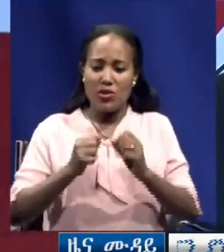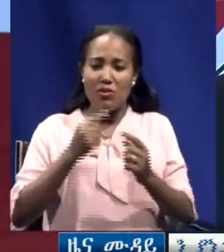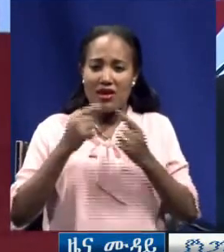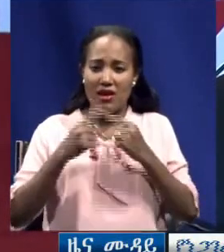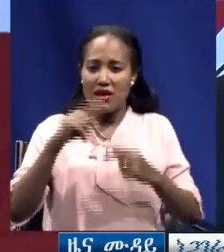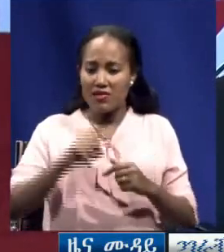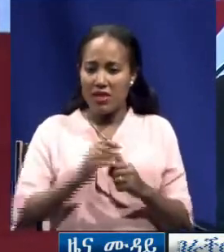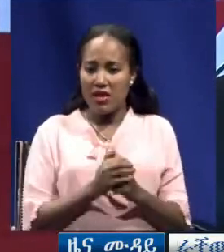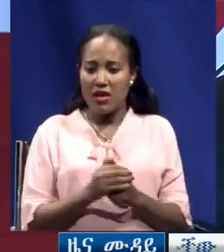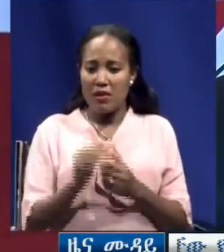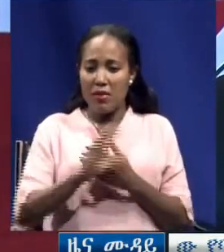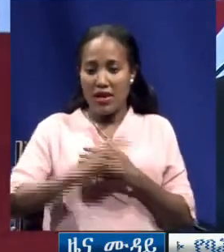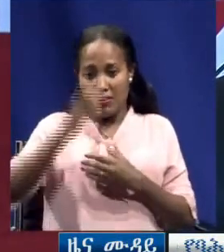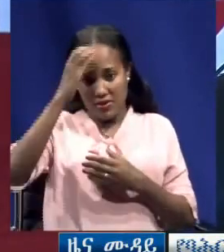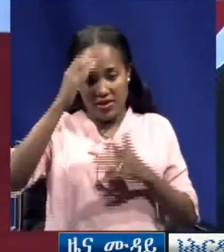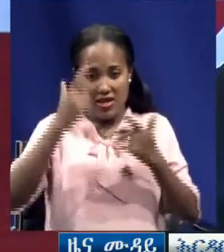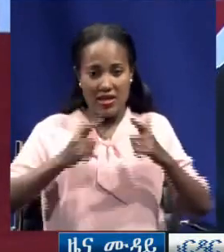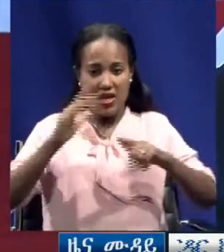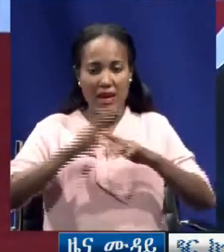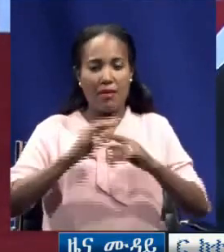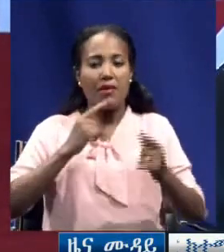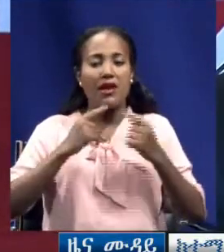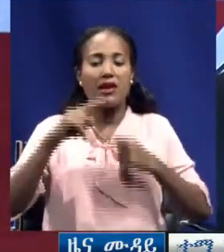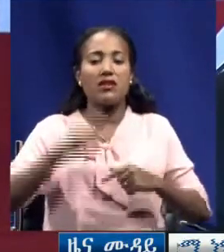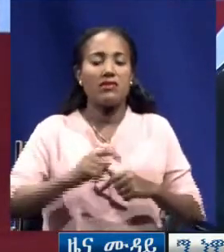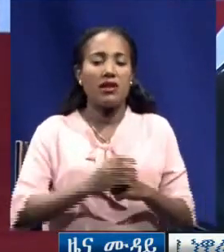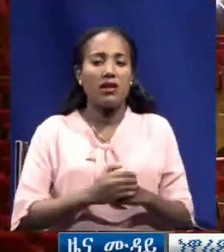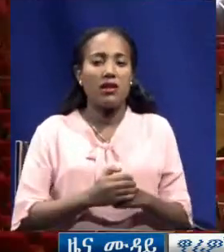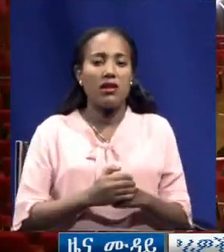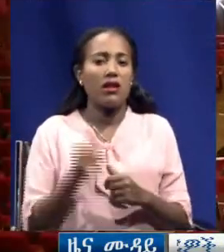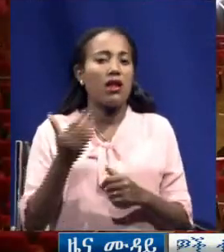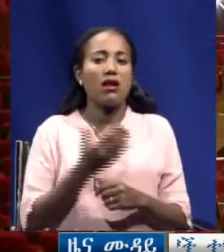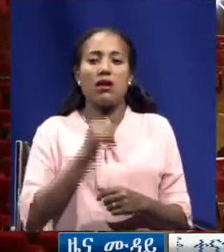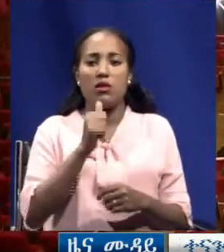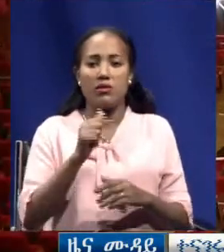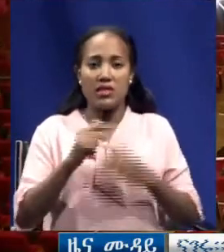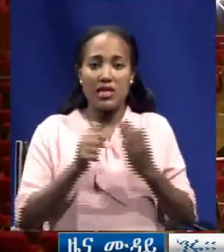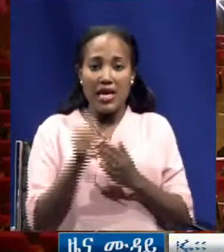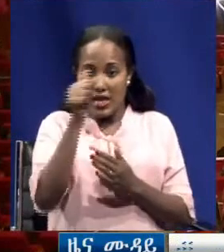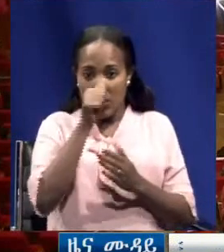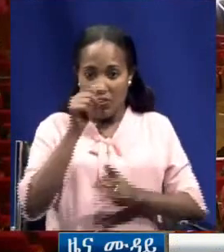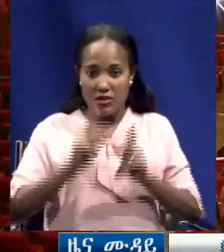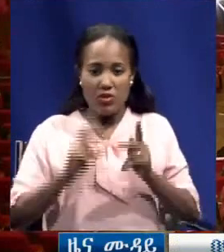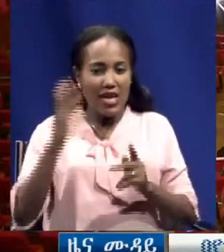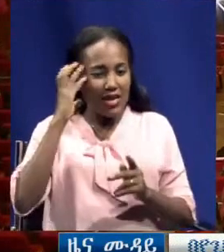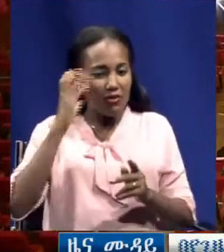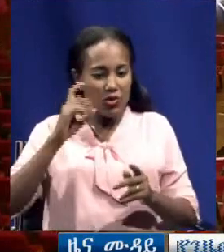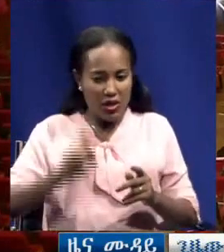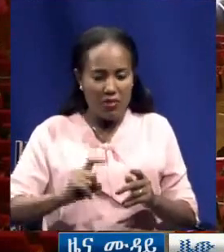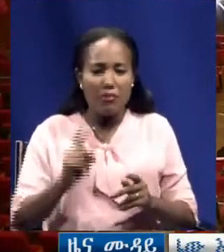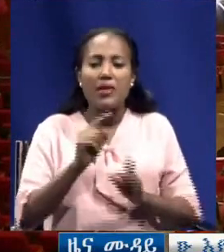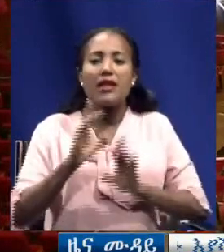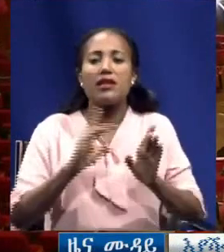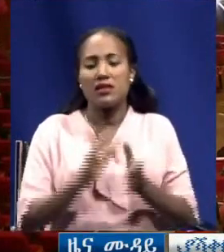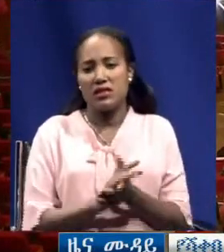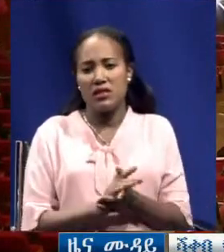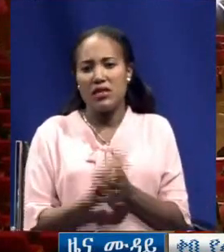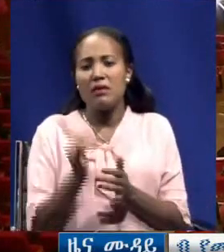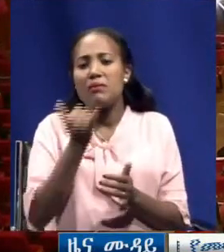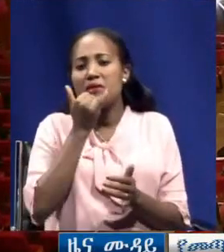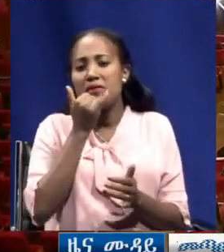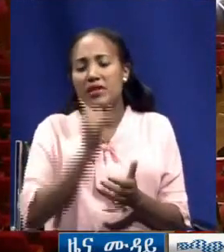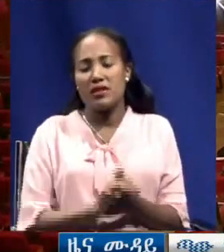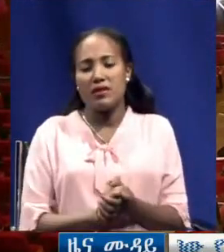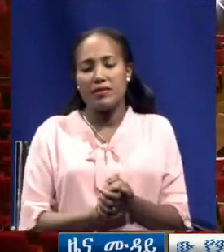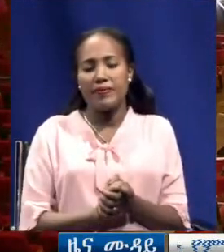ማለት ነው። በሀገረ መንግስቱ እጣ ፈንታ ላይ መነጋገር ነው እኮ፣ ሌላ ነገር የለው። ስለዚህ የኢትዮጵያ ህዝቦች ሊያዳምጡን ይገባል። ምን አደረግን? ምን ፈጸምን?